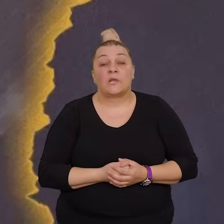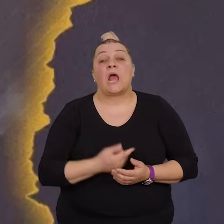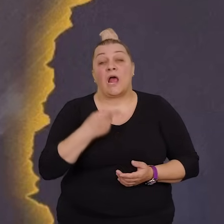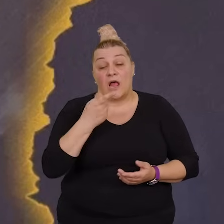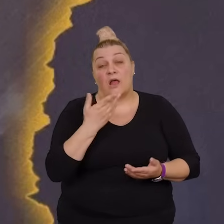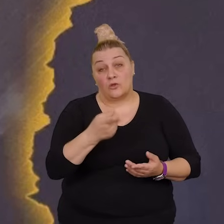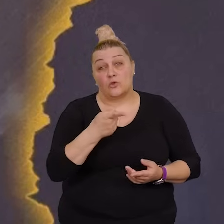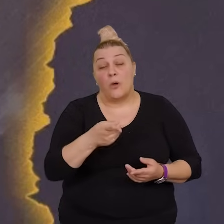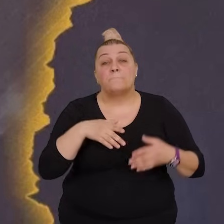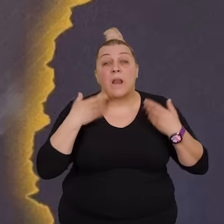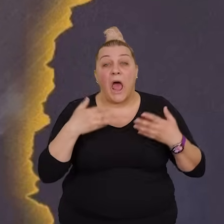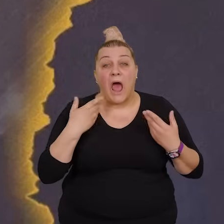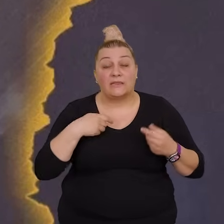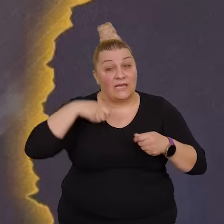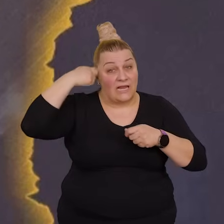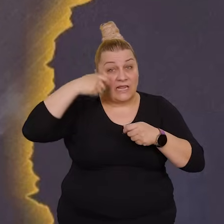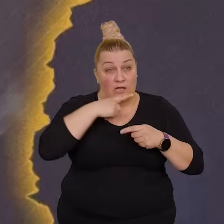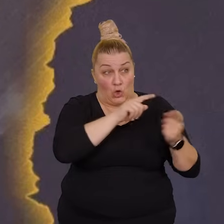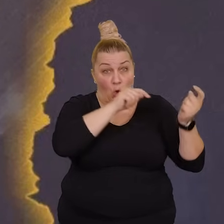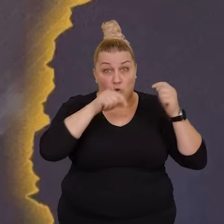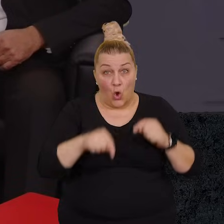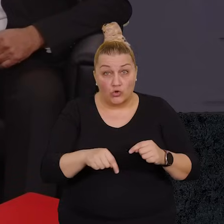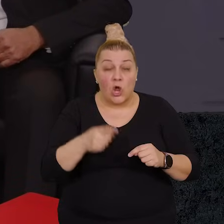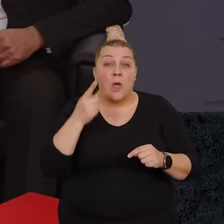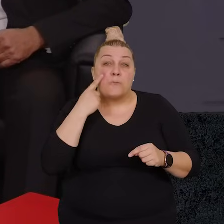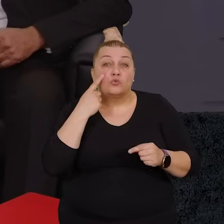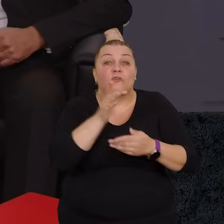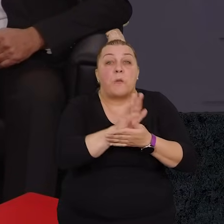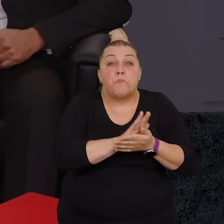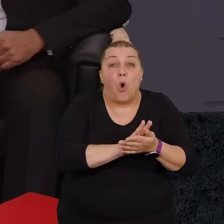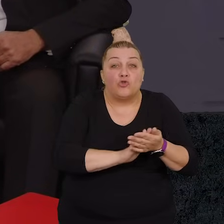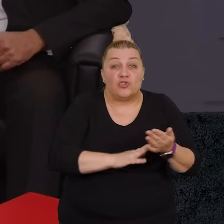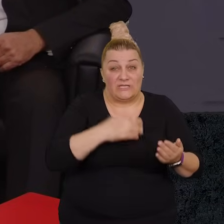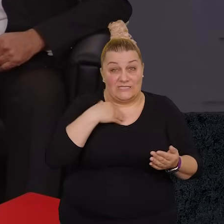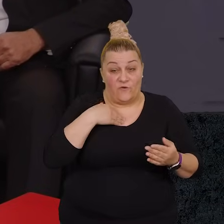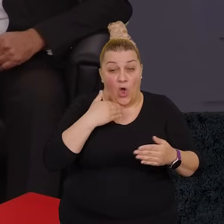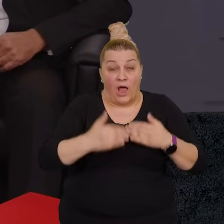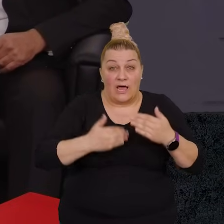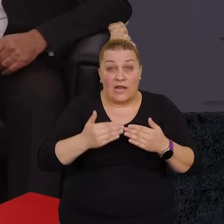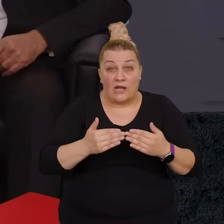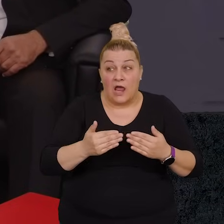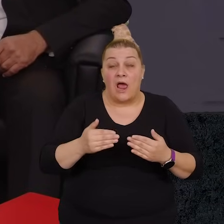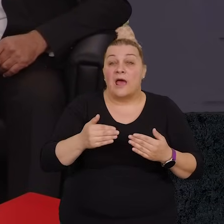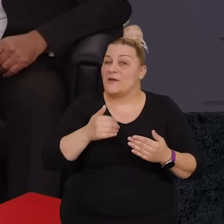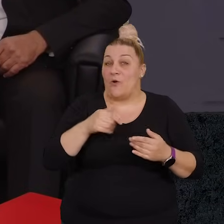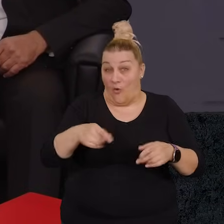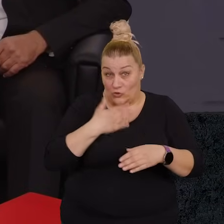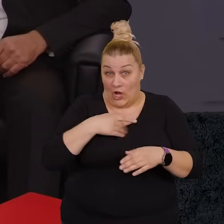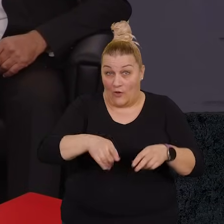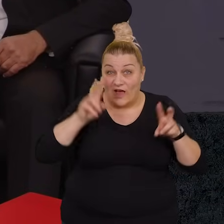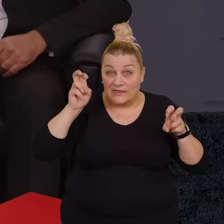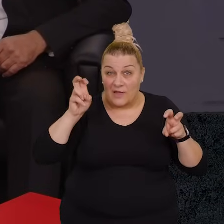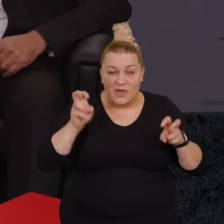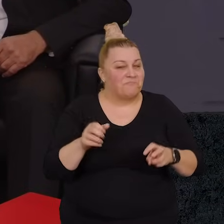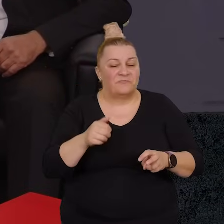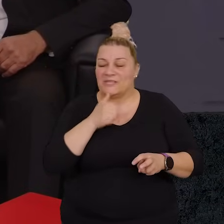je poanta svega, mladi redatelj kad dođe i kad počne svoju karijeru, ako ide s tom temom najprije neće dobiti novce, a ako i uspije nešto napraviti,